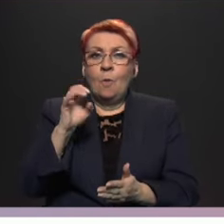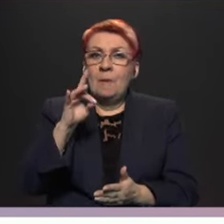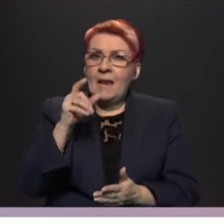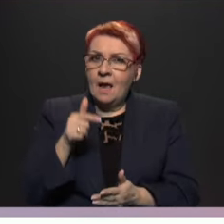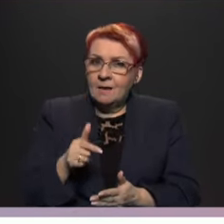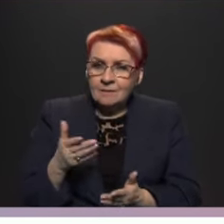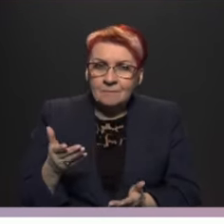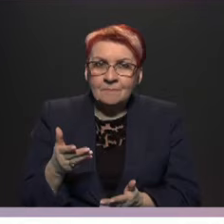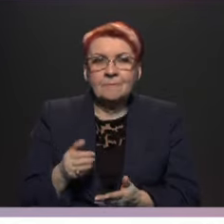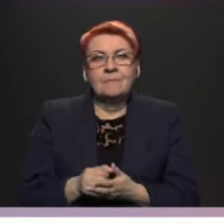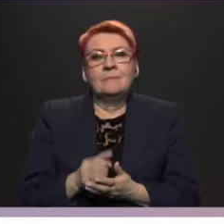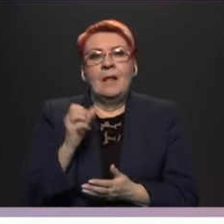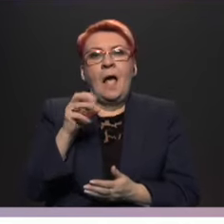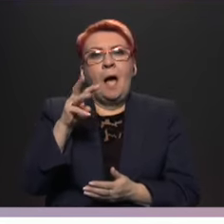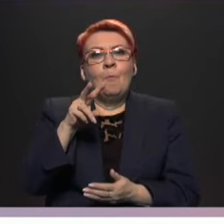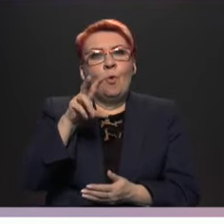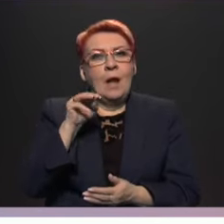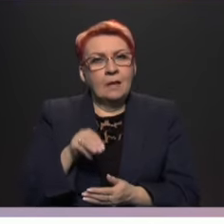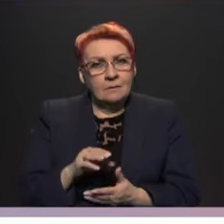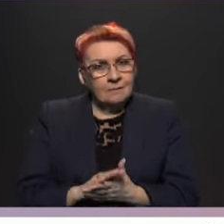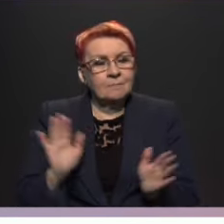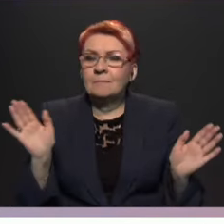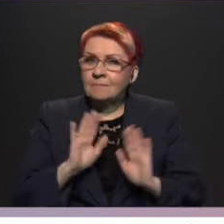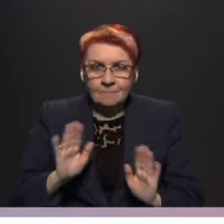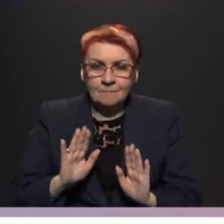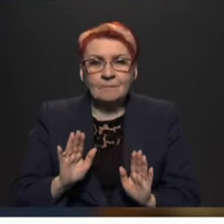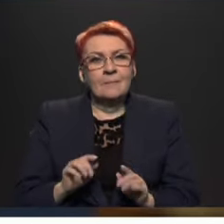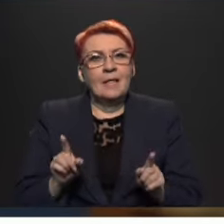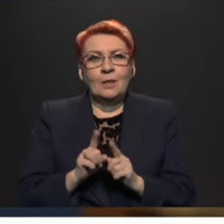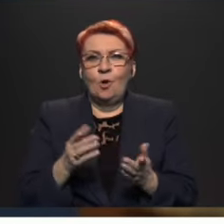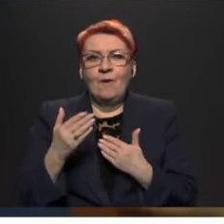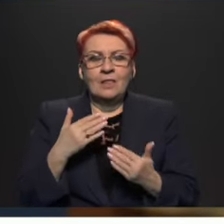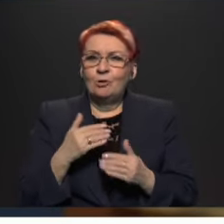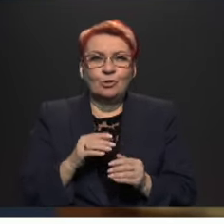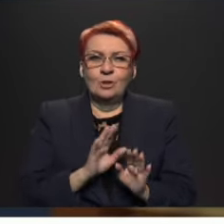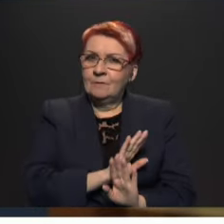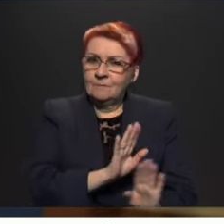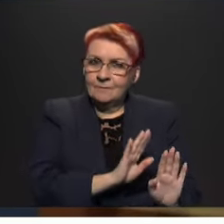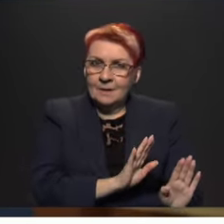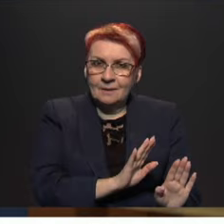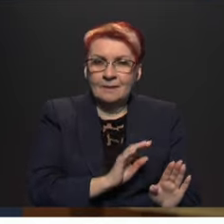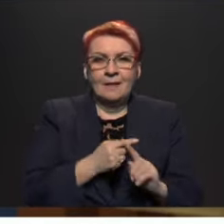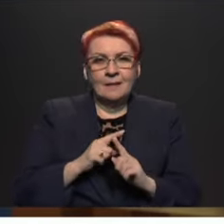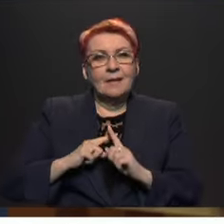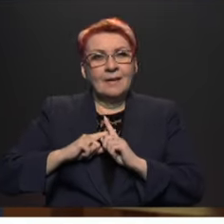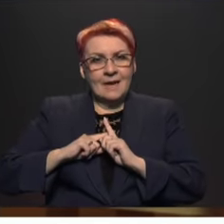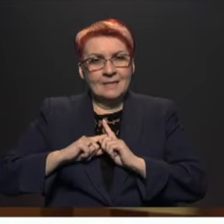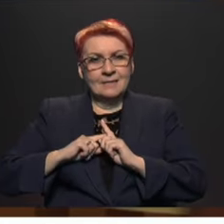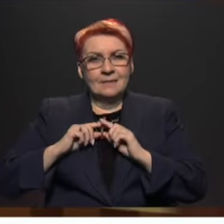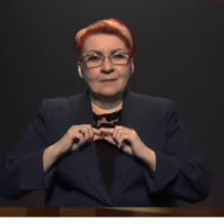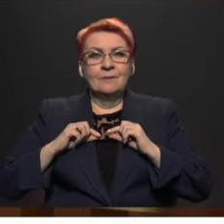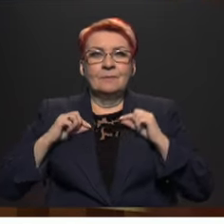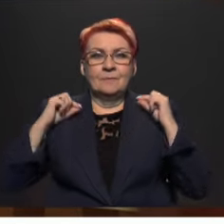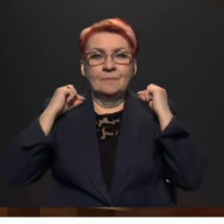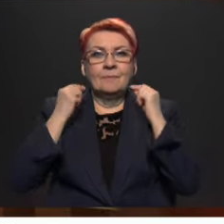амулет. Соответственно, не должно к нему быть от такого и такого отношения. Но, тем не менее,